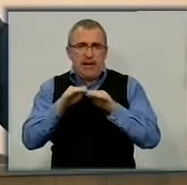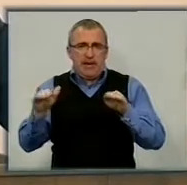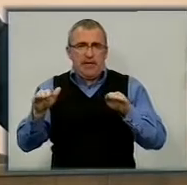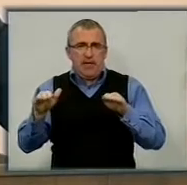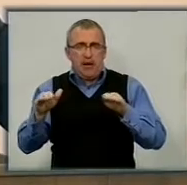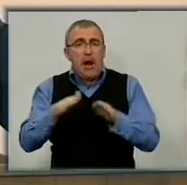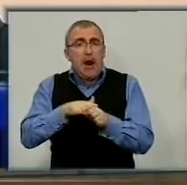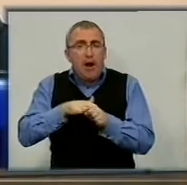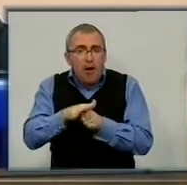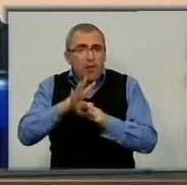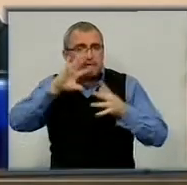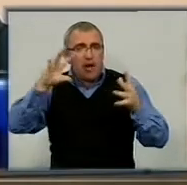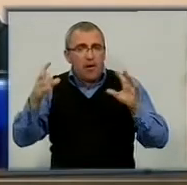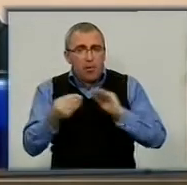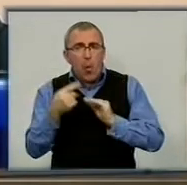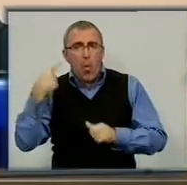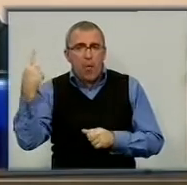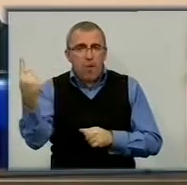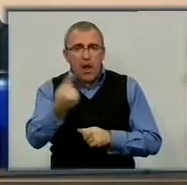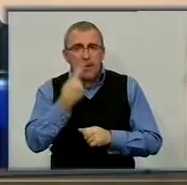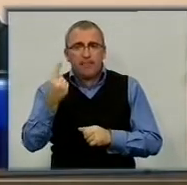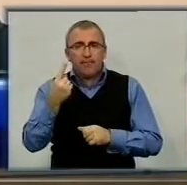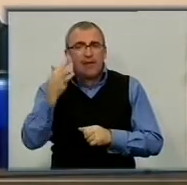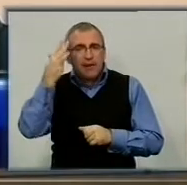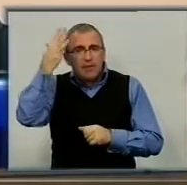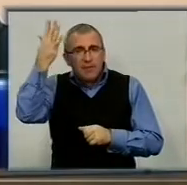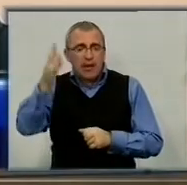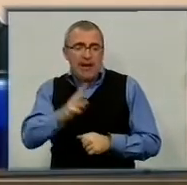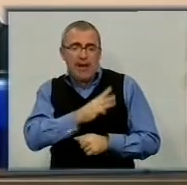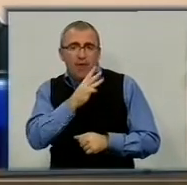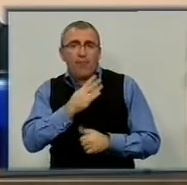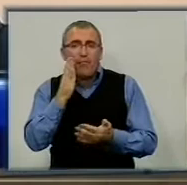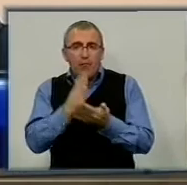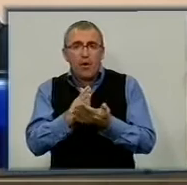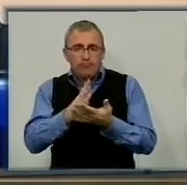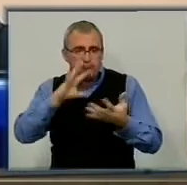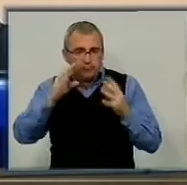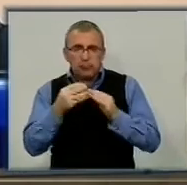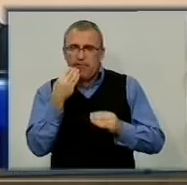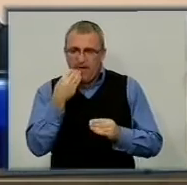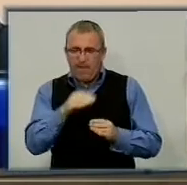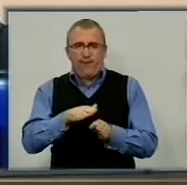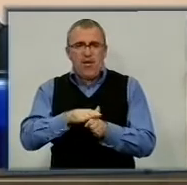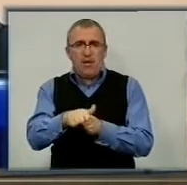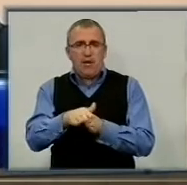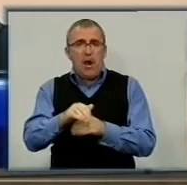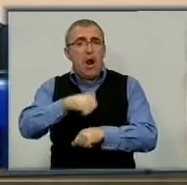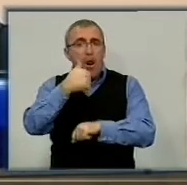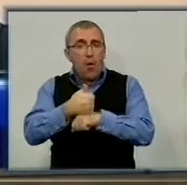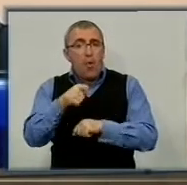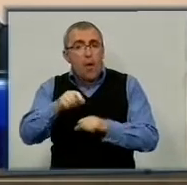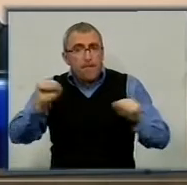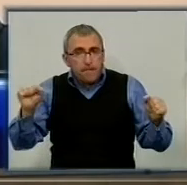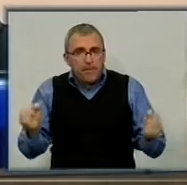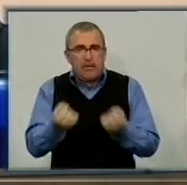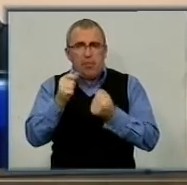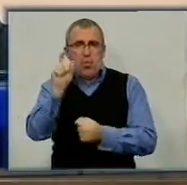реалізація загальної обласної ідеї ініціативи яка вже довела свою ефективність І саме головне що вона підтримується